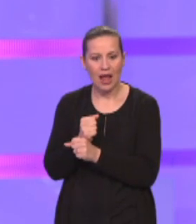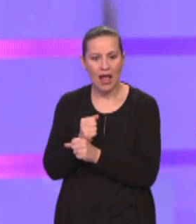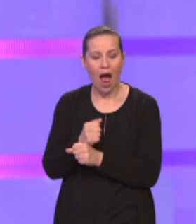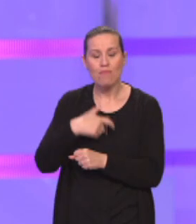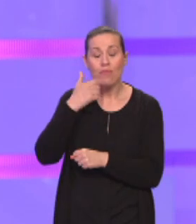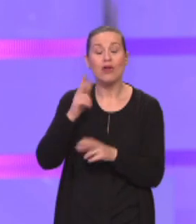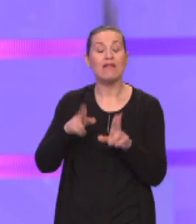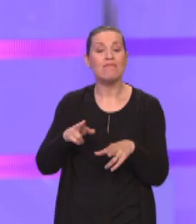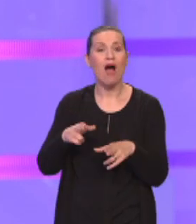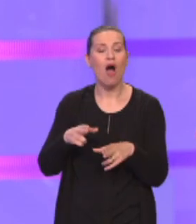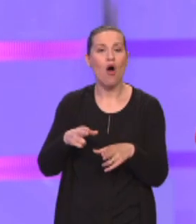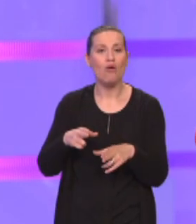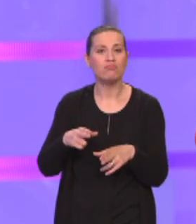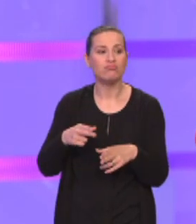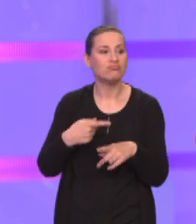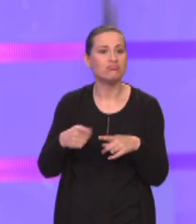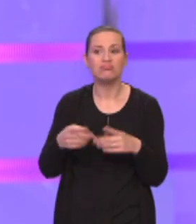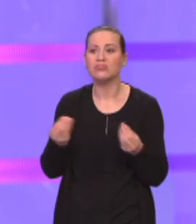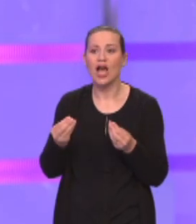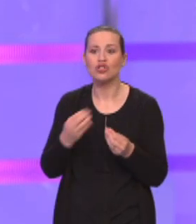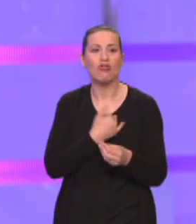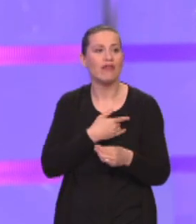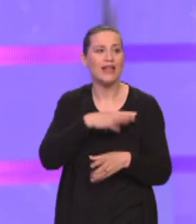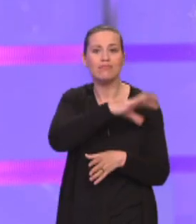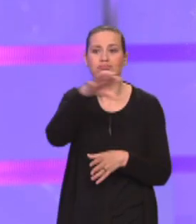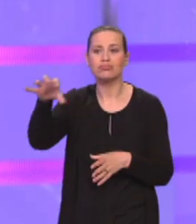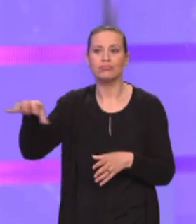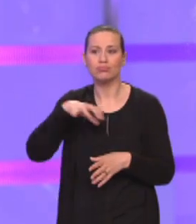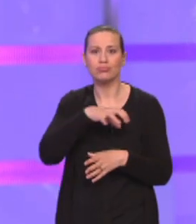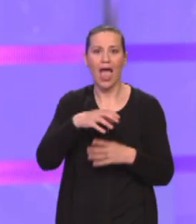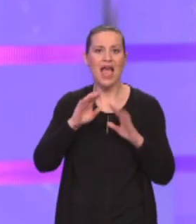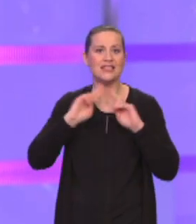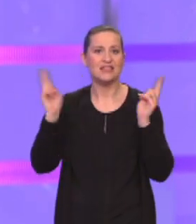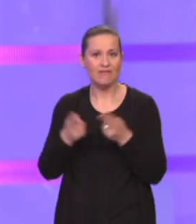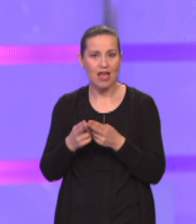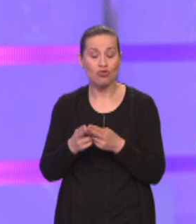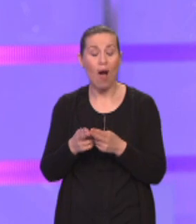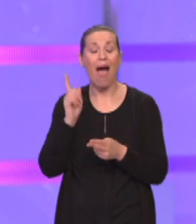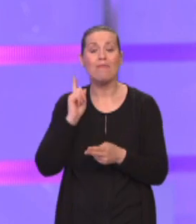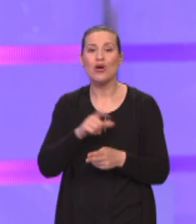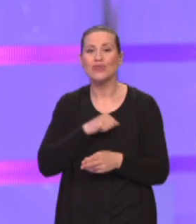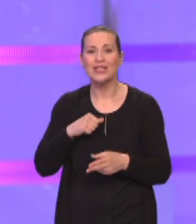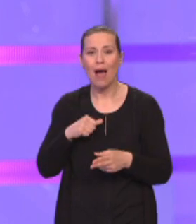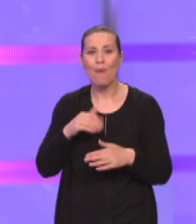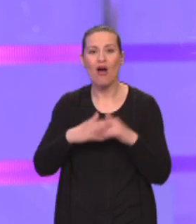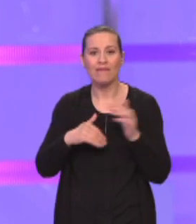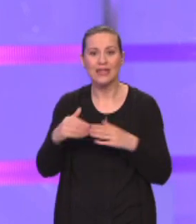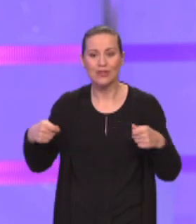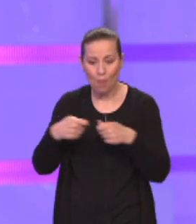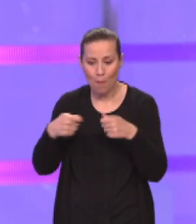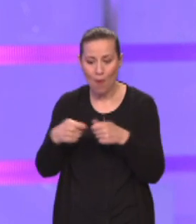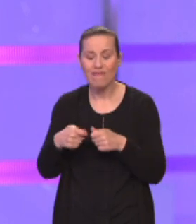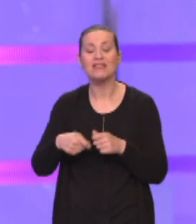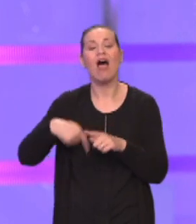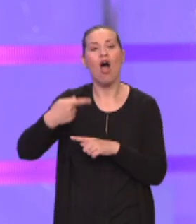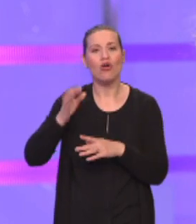neki razlog kad je Hrvate razbacao po cijelom svijetu. Samo se trebamo malo kvalitetnije povezati i umrežiti i onda ćemo učiniti